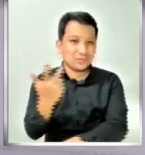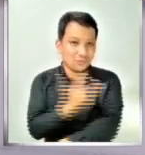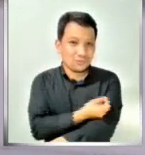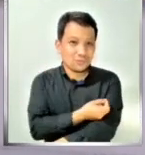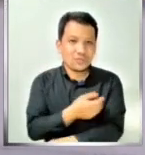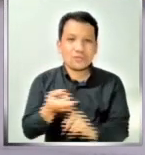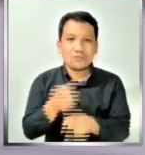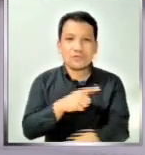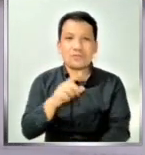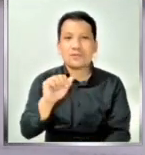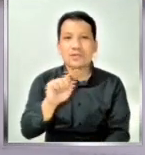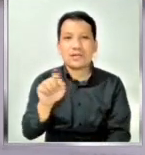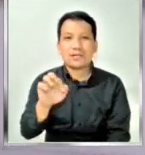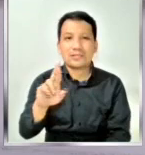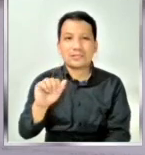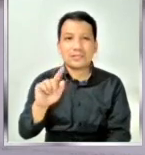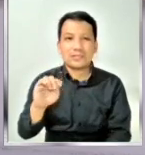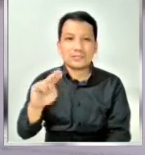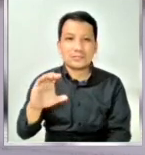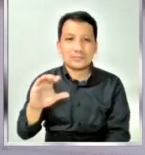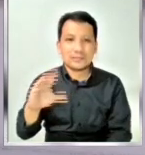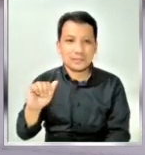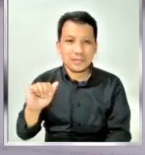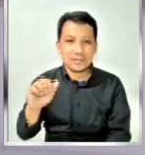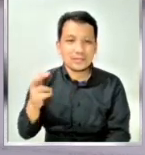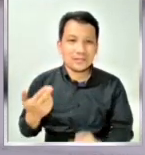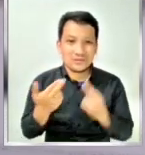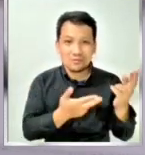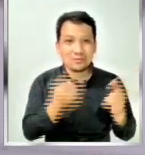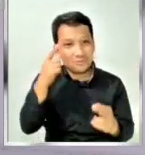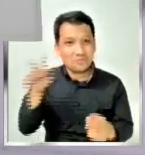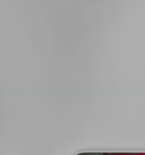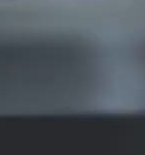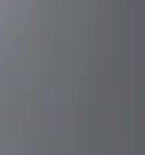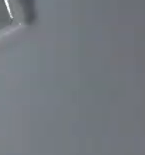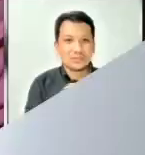na inirerekomenda para sa kanila. Nakatutok si Von Aquino.